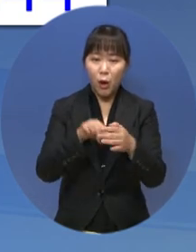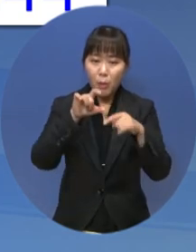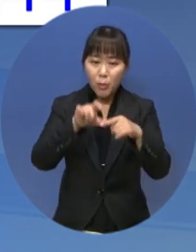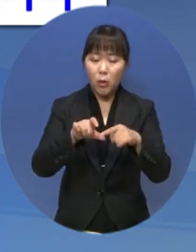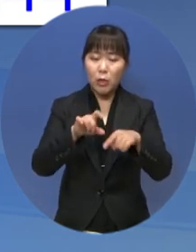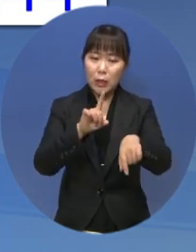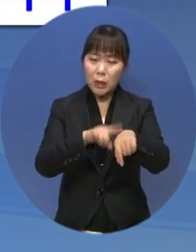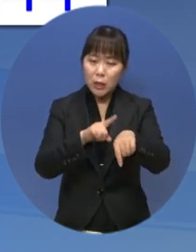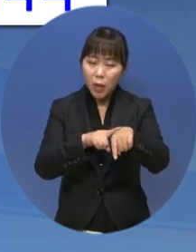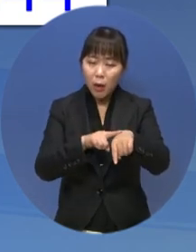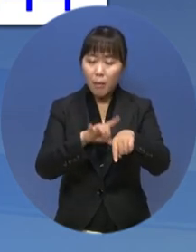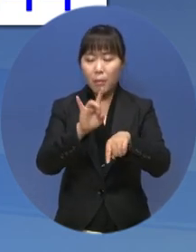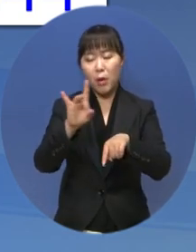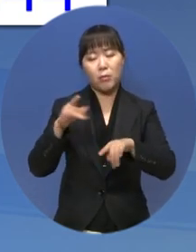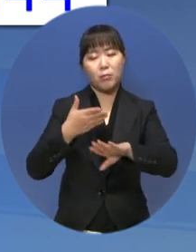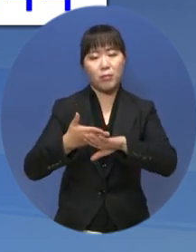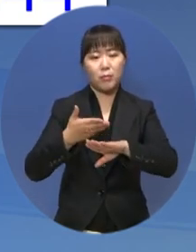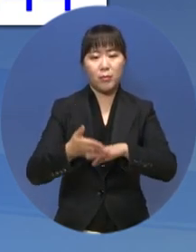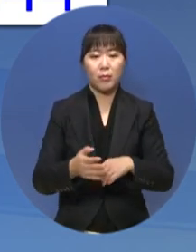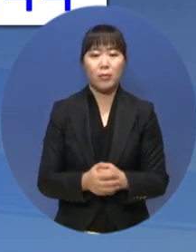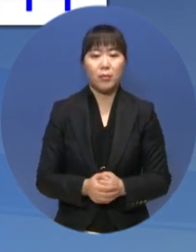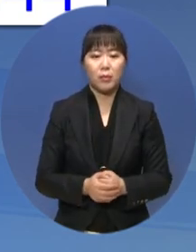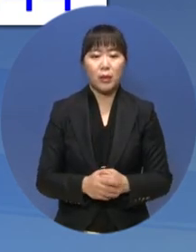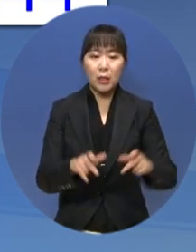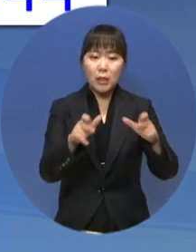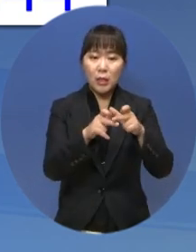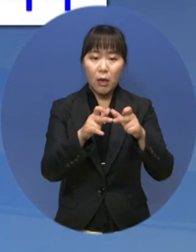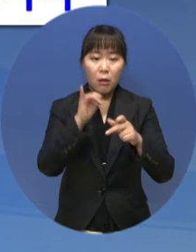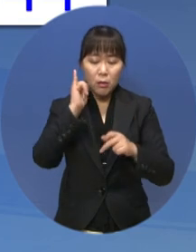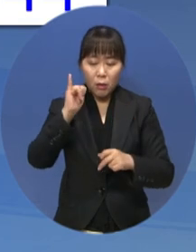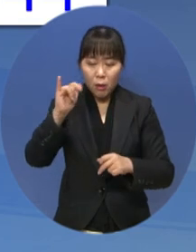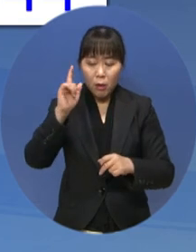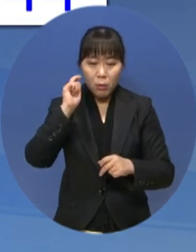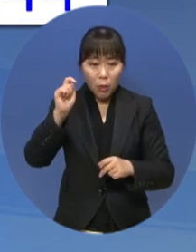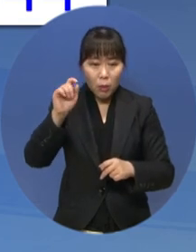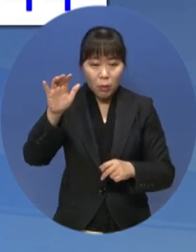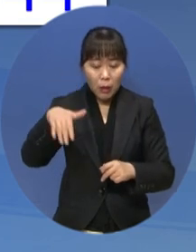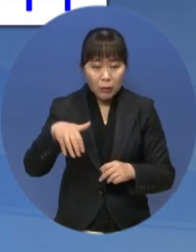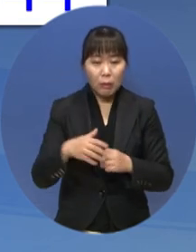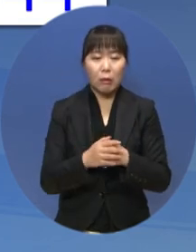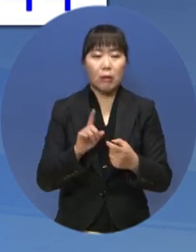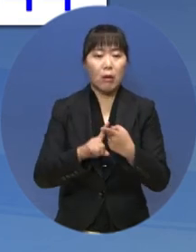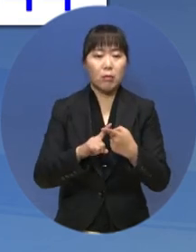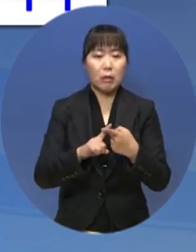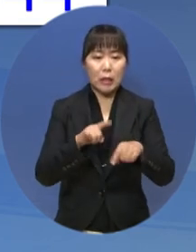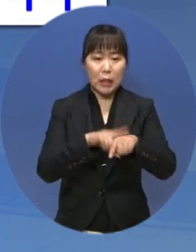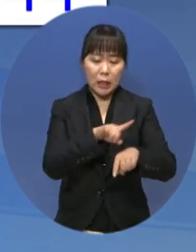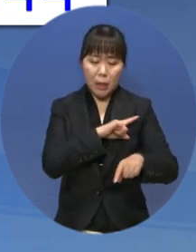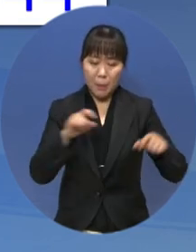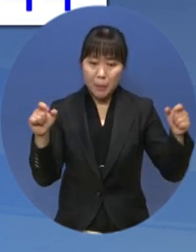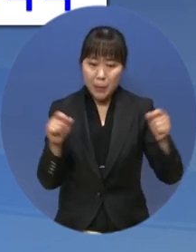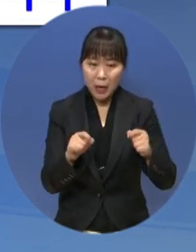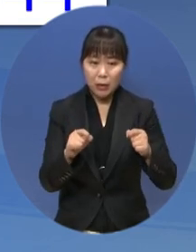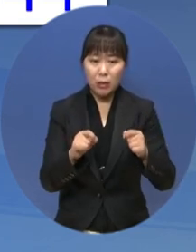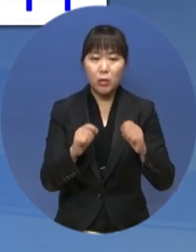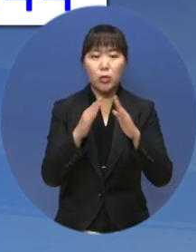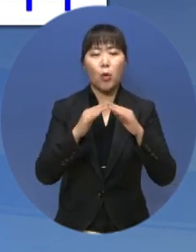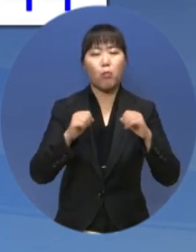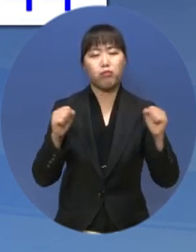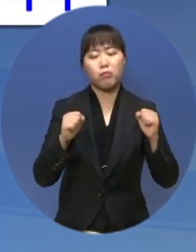배차 시간에서도 나타났습니다. 장애인 콜택시 평균 배차 시간이 가장 짧은 지역은